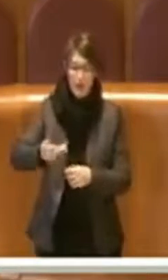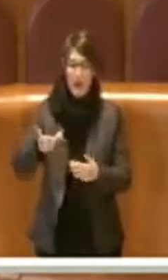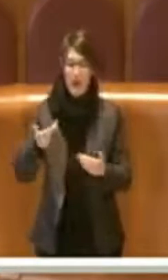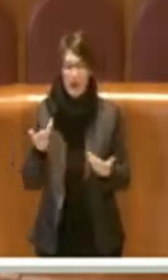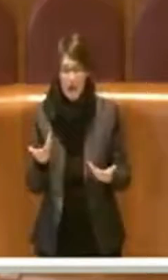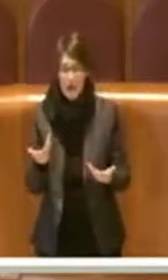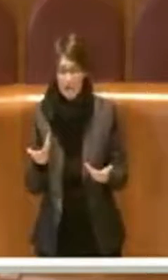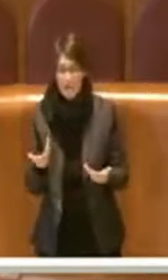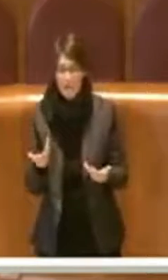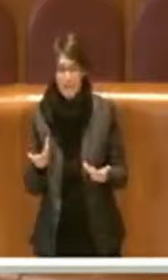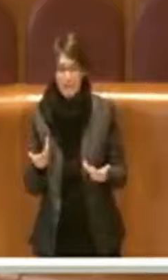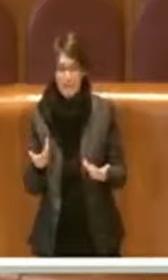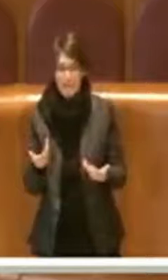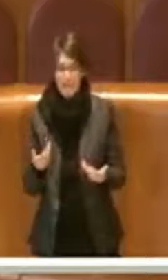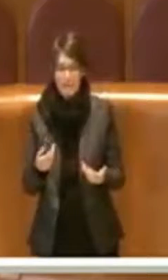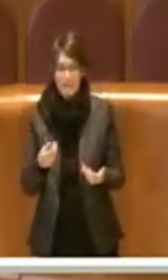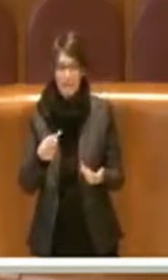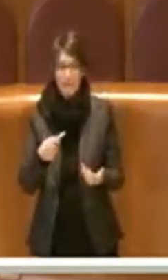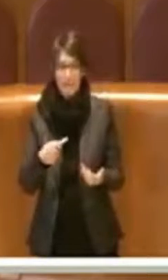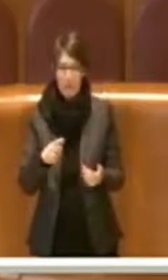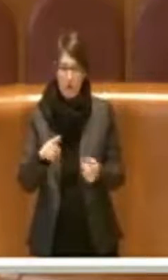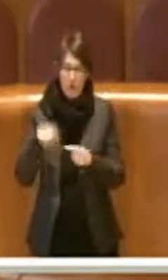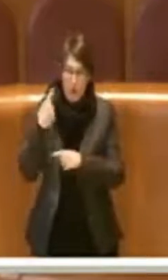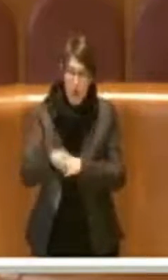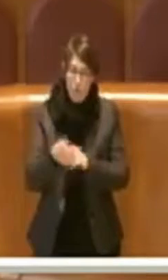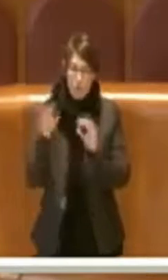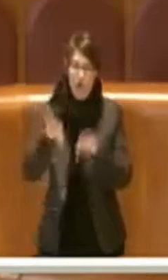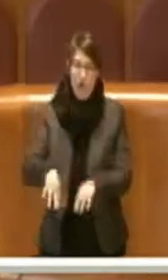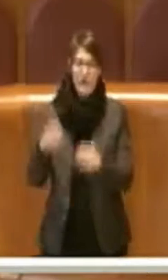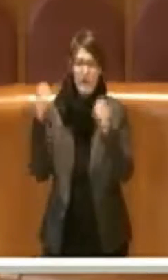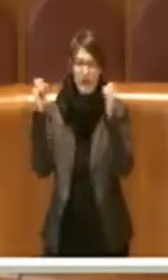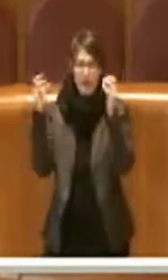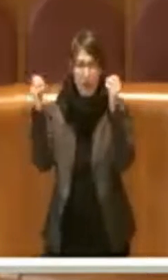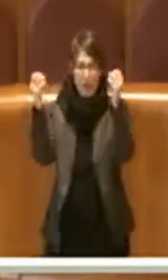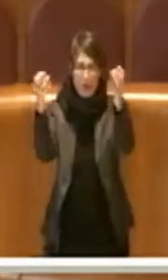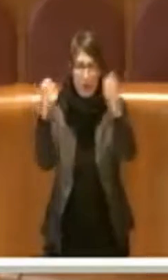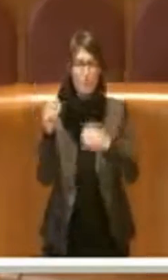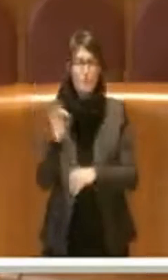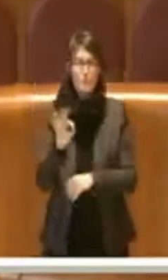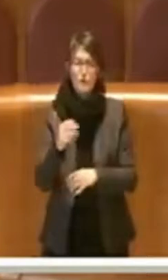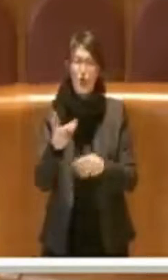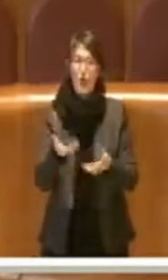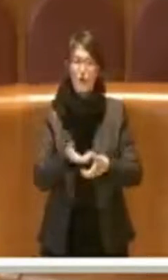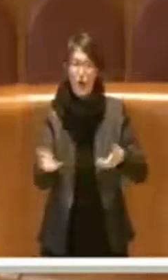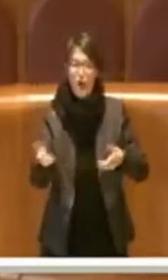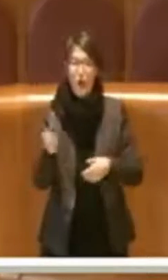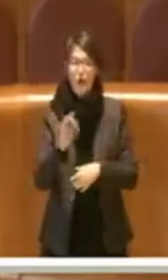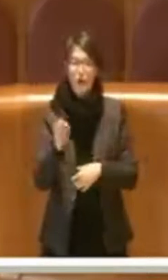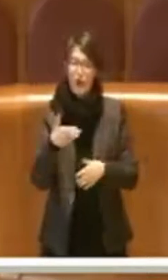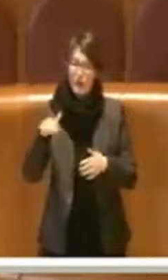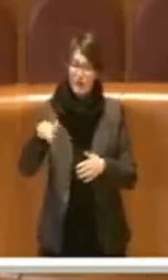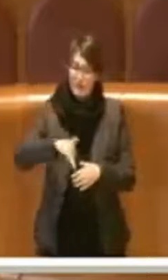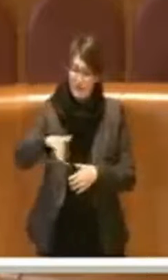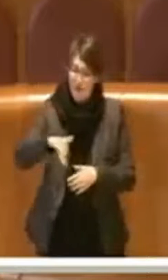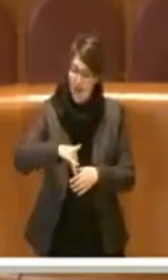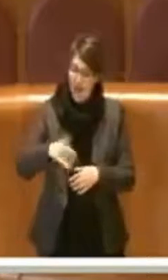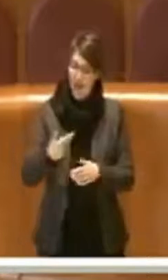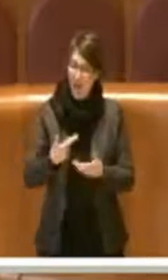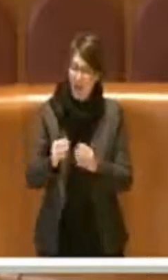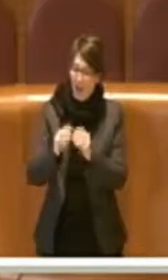rincorrere gli impianti di illuminazione, le fogne, le strade, proprio perché